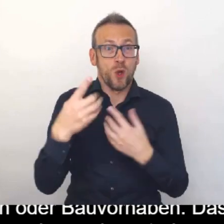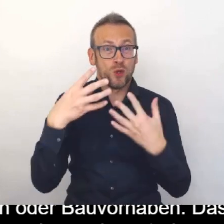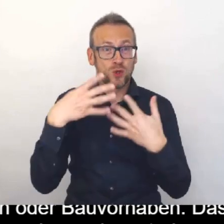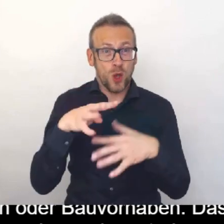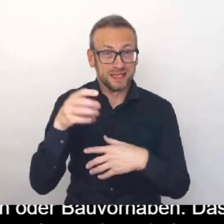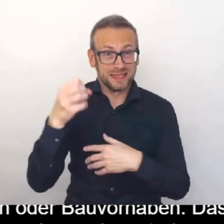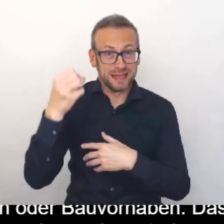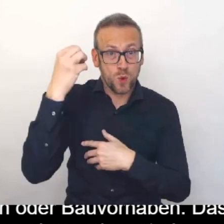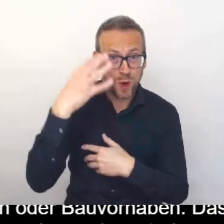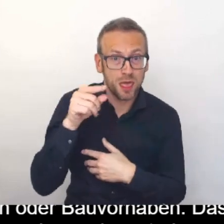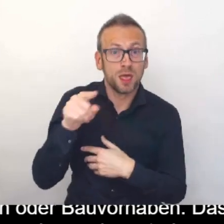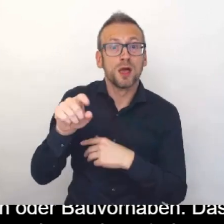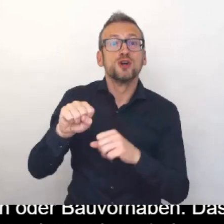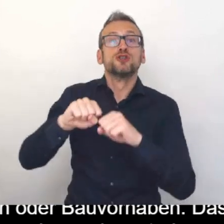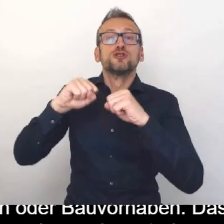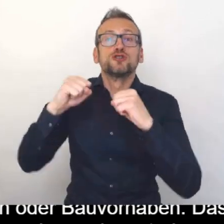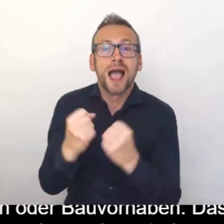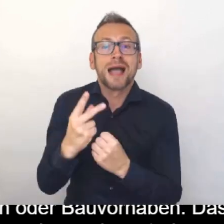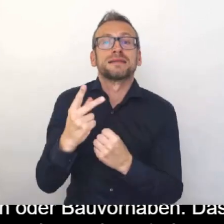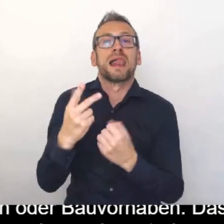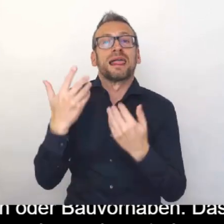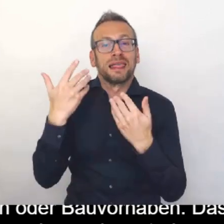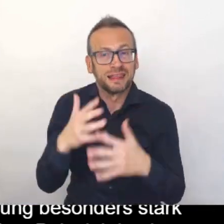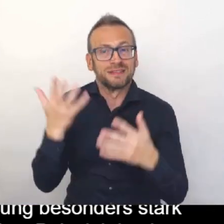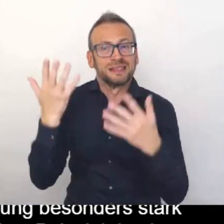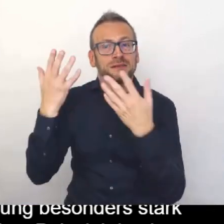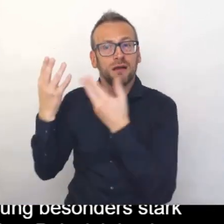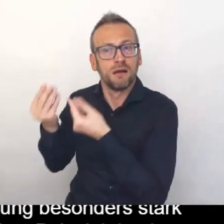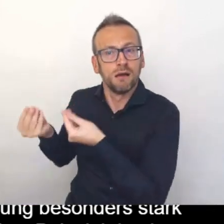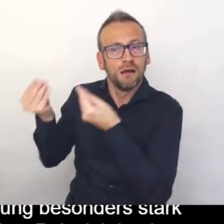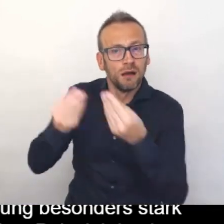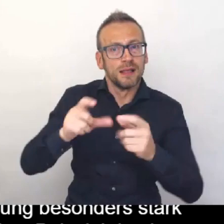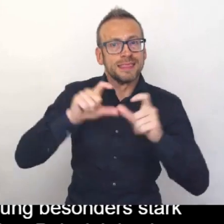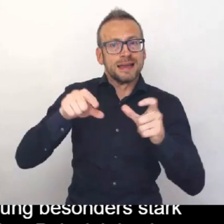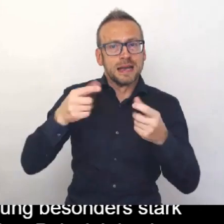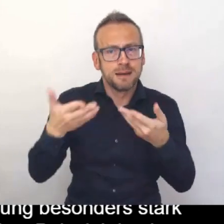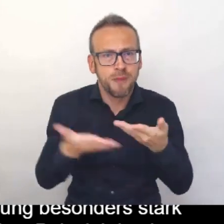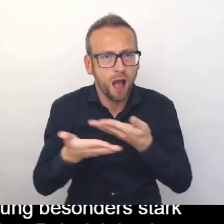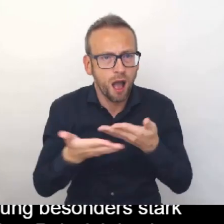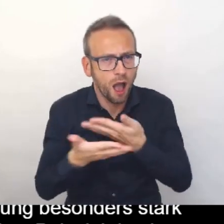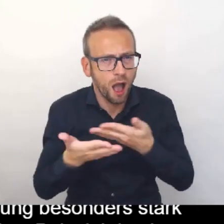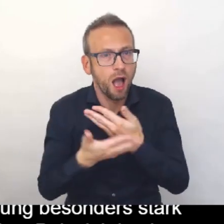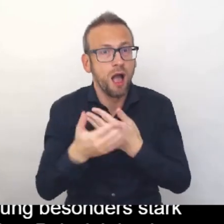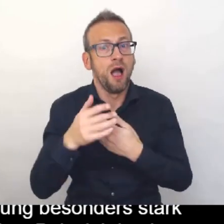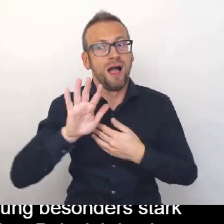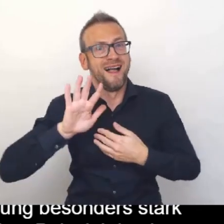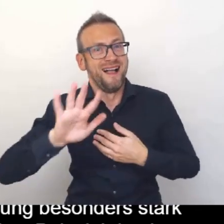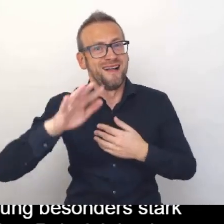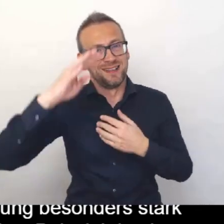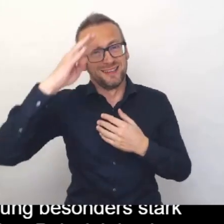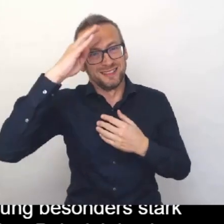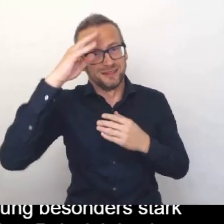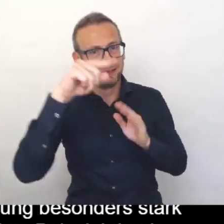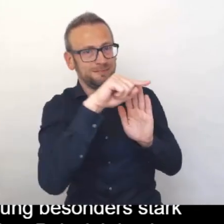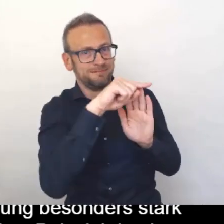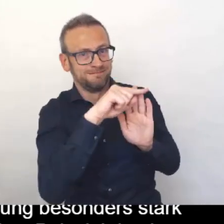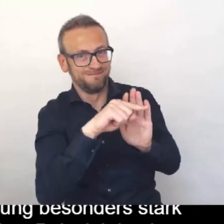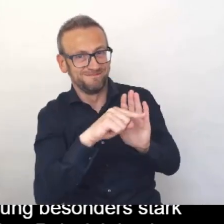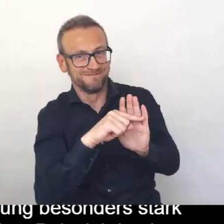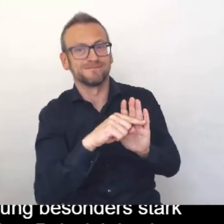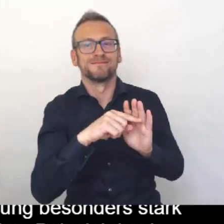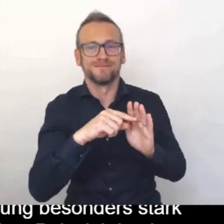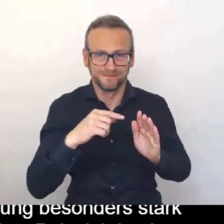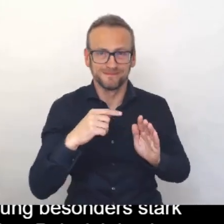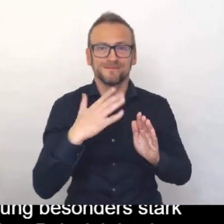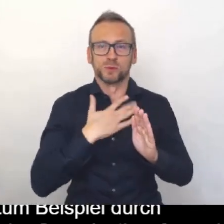die andere nicht ganz der richtige Anzug. Wir hegen die Erwartung, dass diese Leitgedanken nun im folgenden